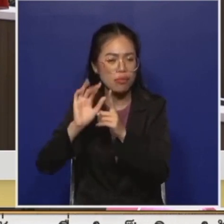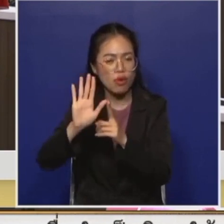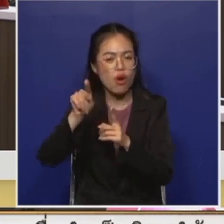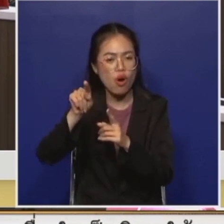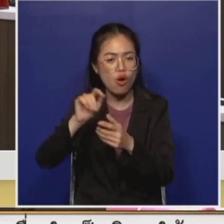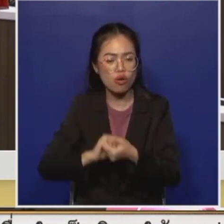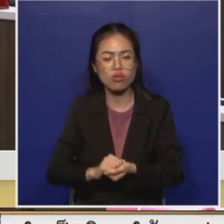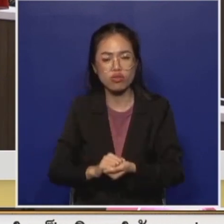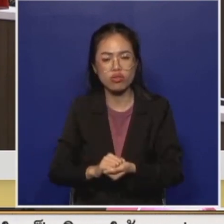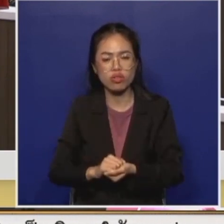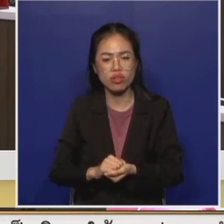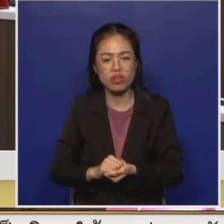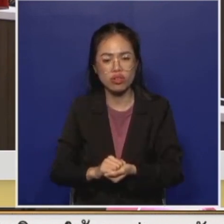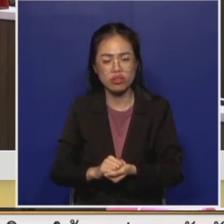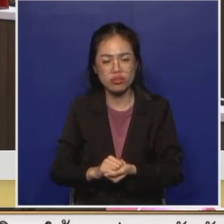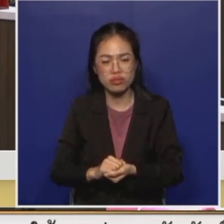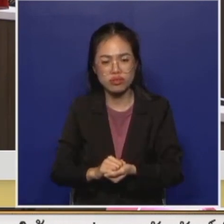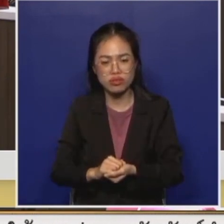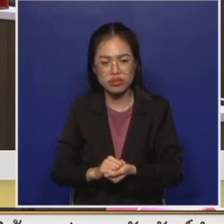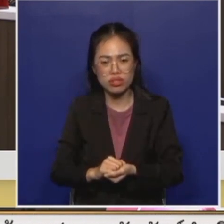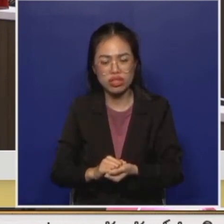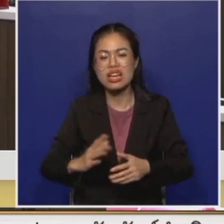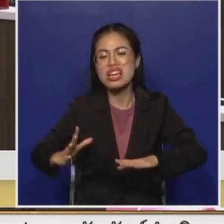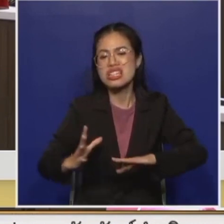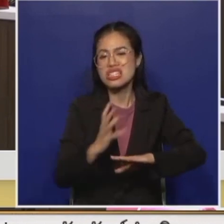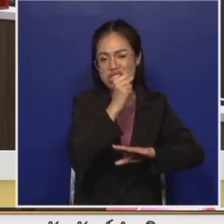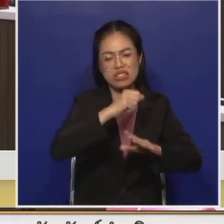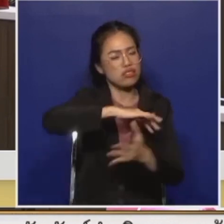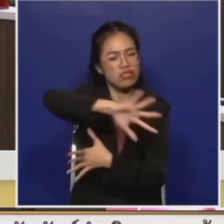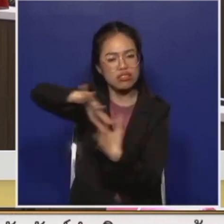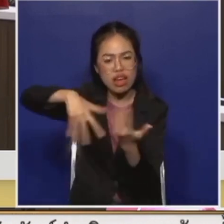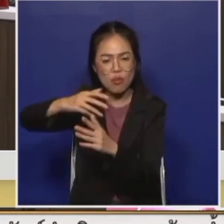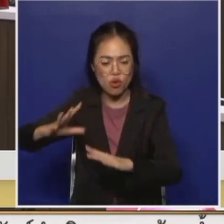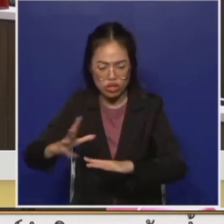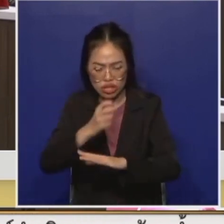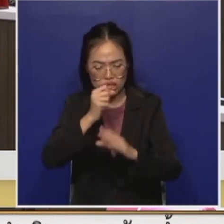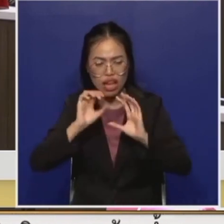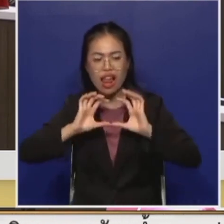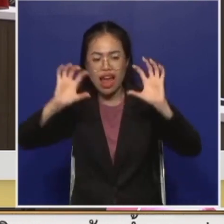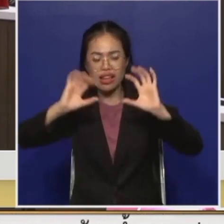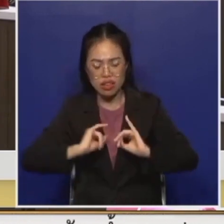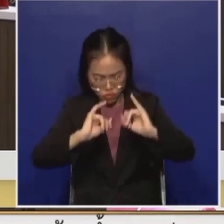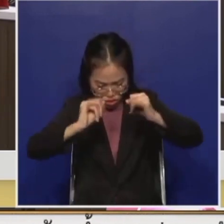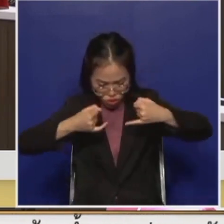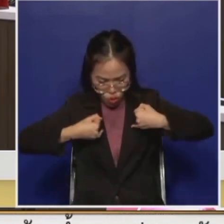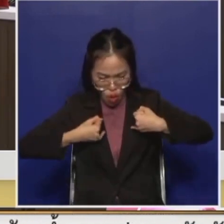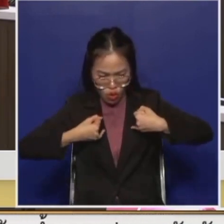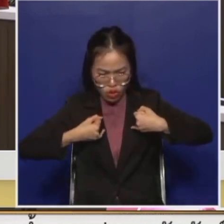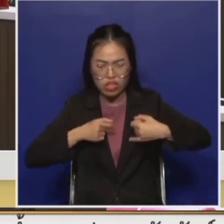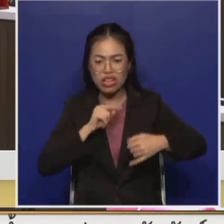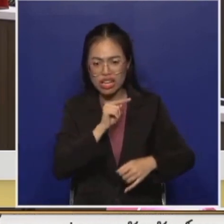ขออยาใชภาษอกริท่ EXPROPRIATION คือการยึดคนหอเวนคืนมาเป็ของรศ ซึ่งเป็นข้อห้ามใ